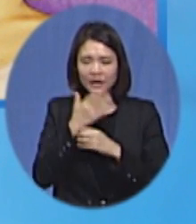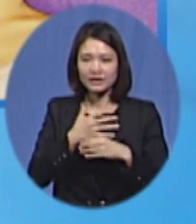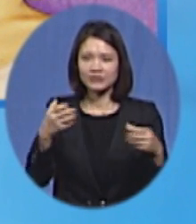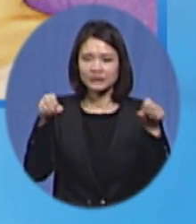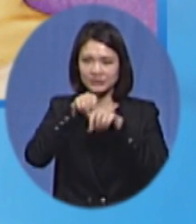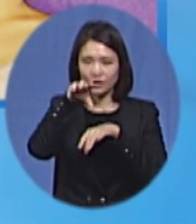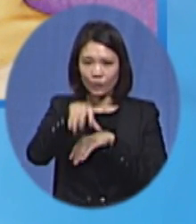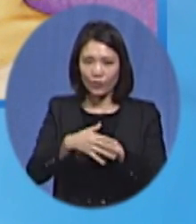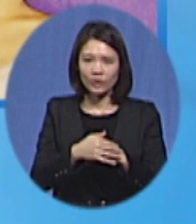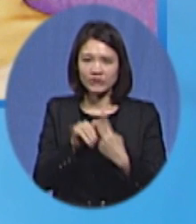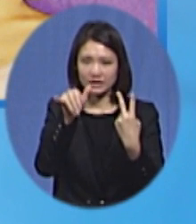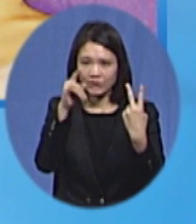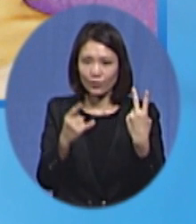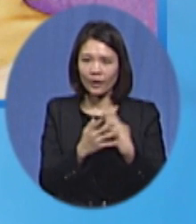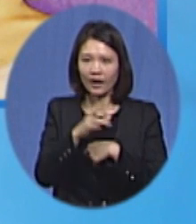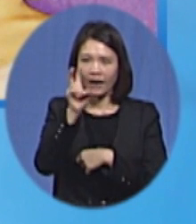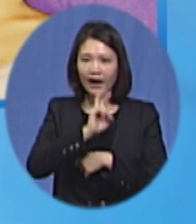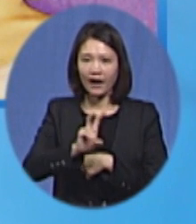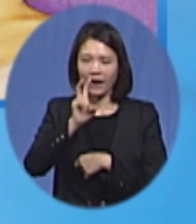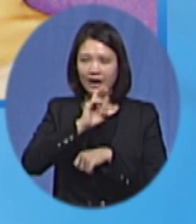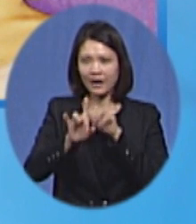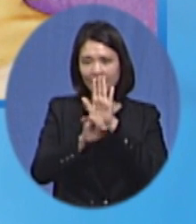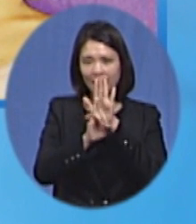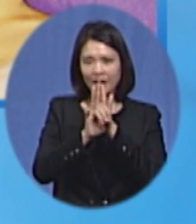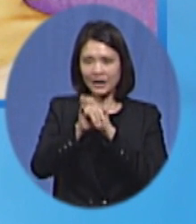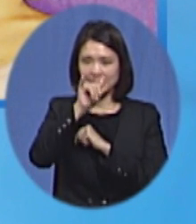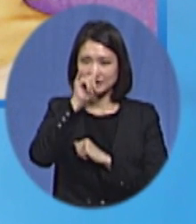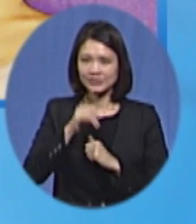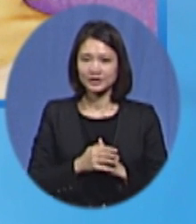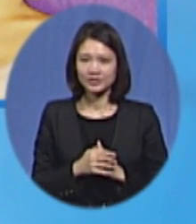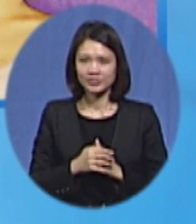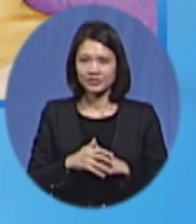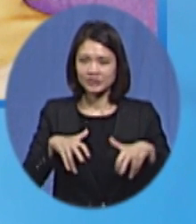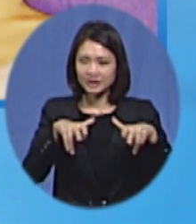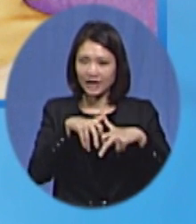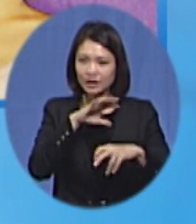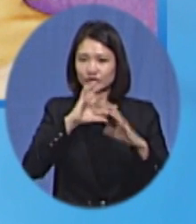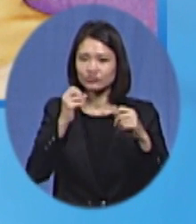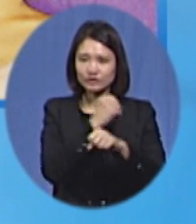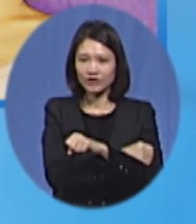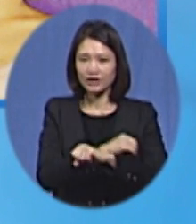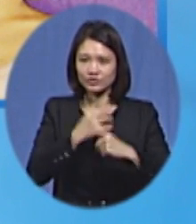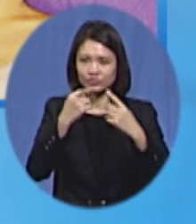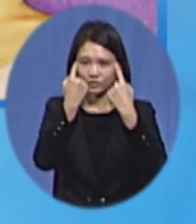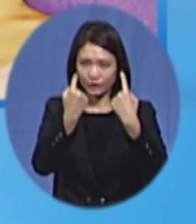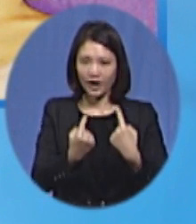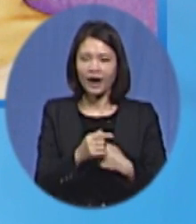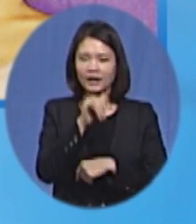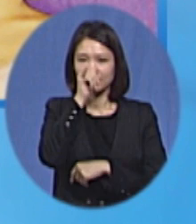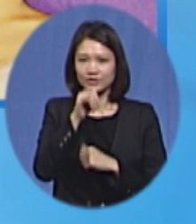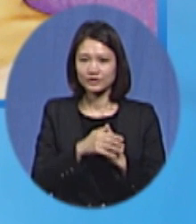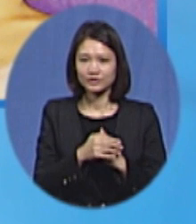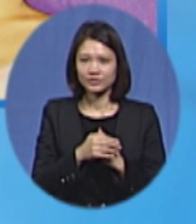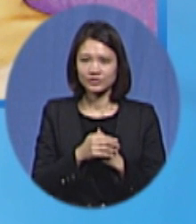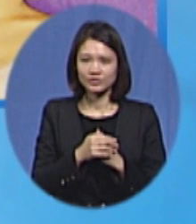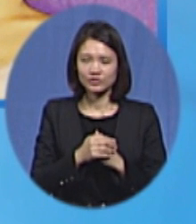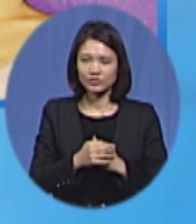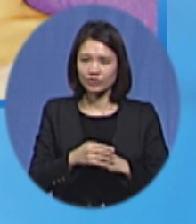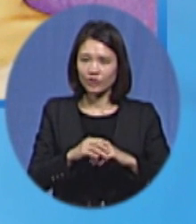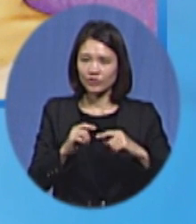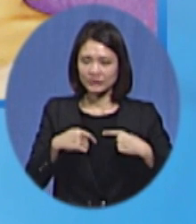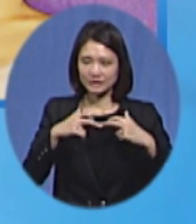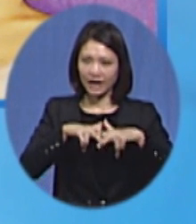학생실내체육관에서 총 2회의 앙코르 콘서트를 갖습니다. 장애인과 국가유공자는 할인 혜택이 있으며